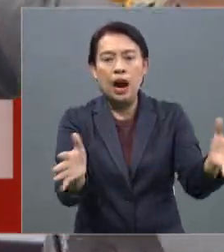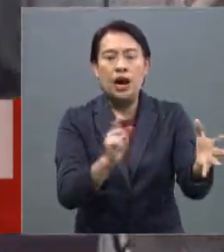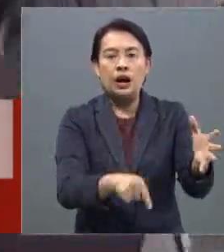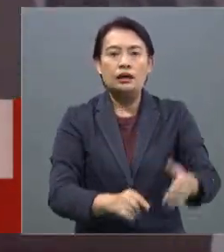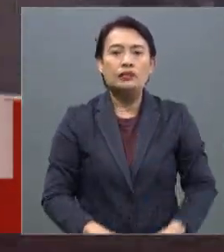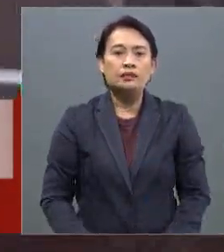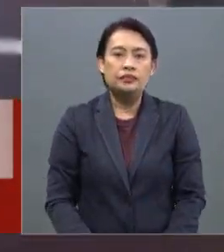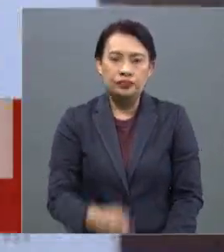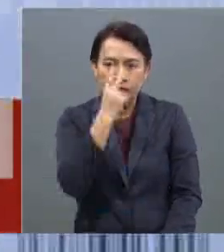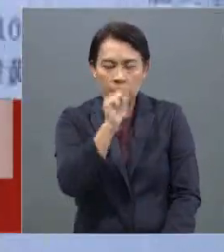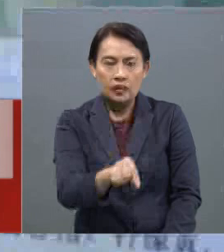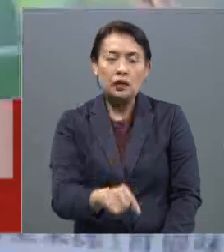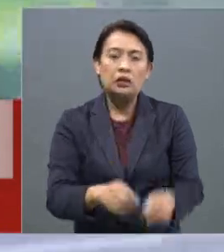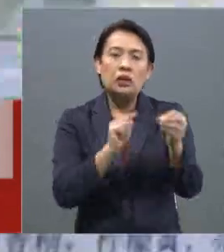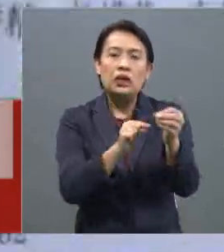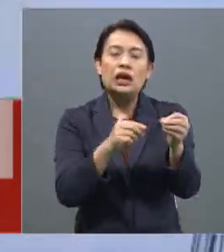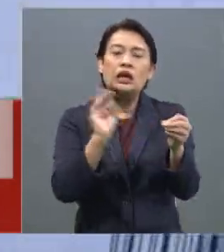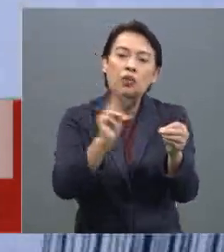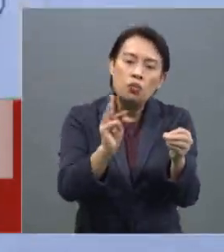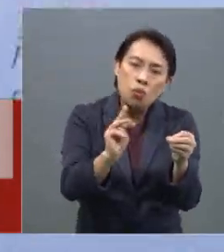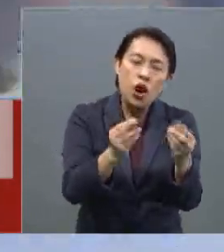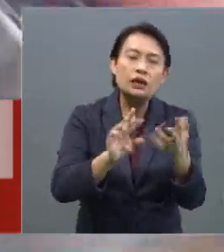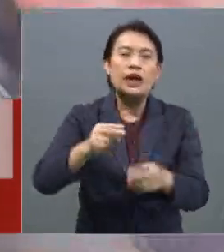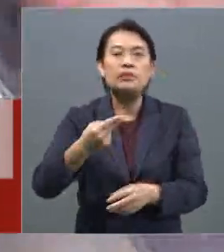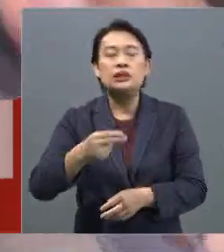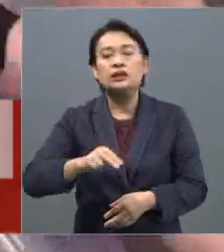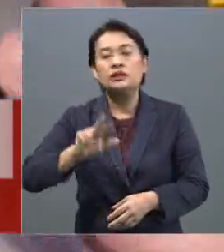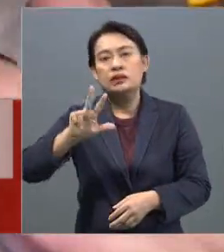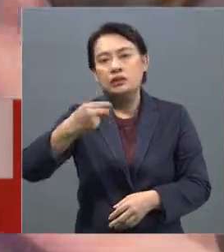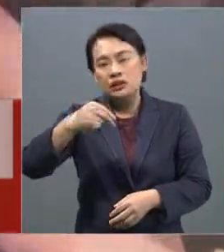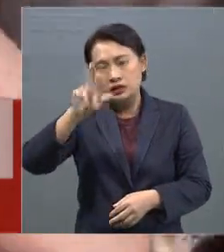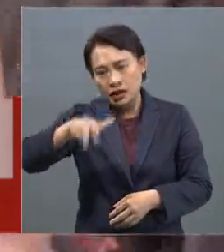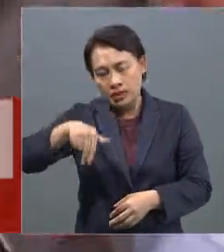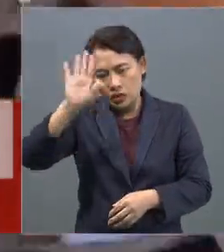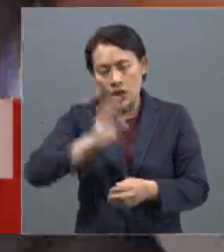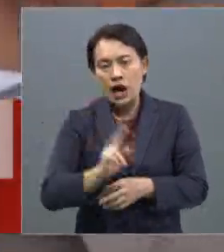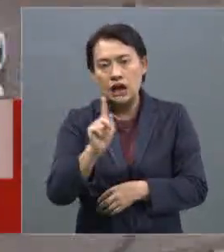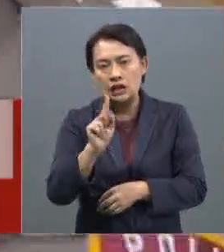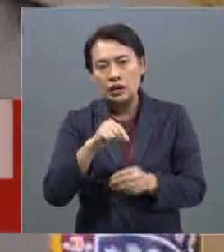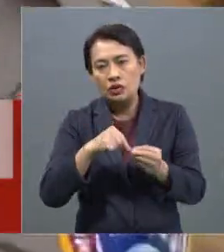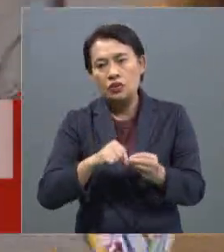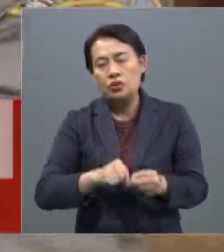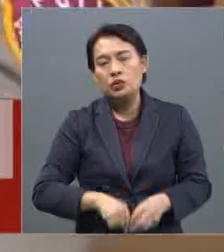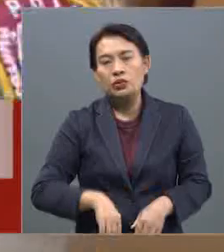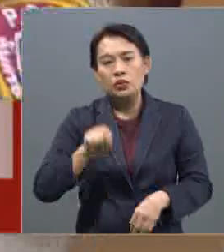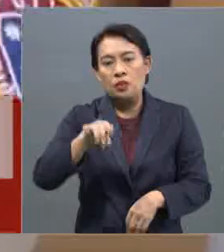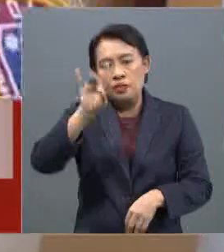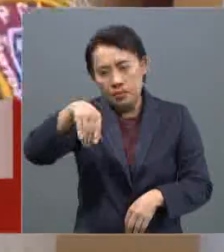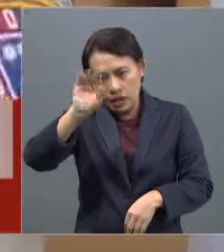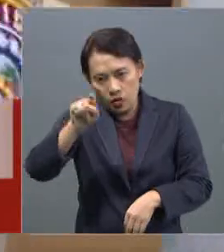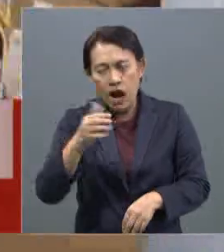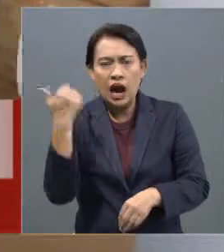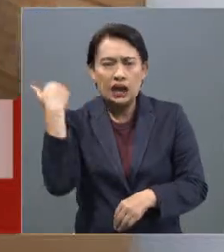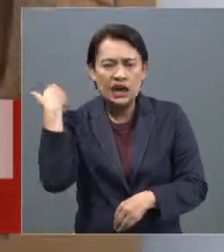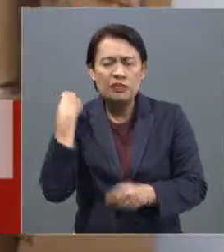เจอทั้งเยลลี่สีม่วง 32,000กว่าชิ้นมีสีเขียวอีก 8,400ชิ้นไม่ใช่แค่เยลลี่อันนี้นะ